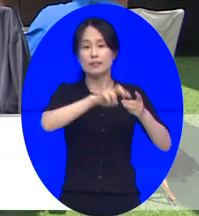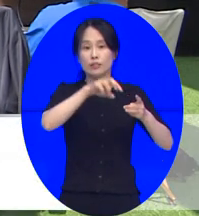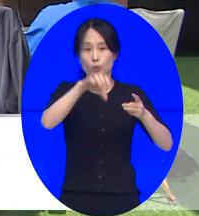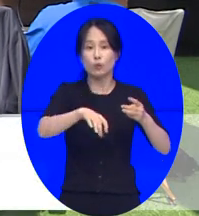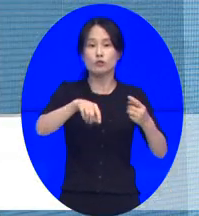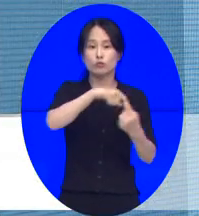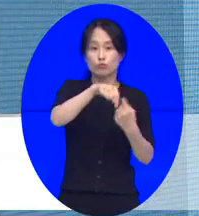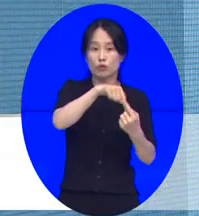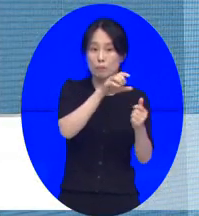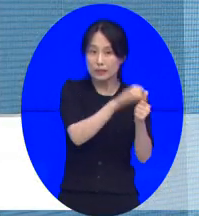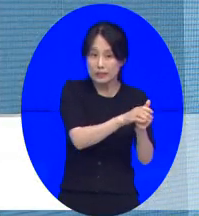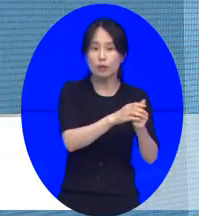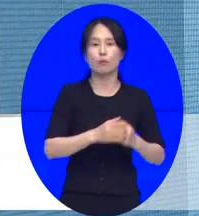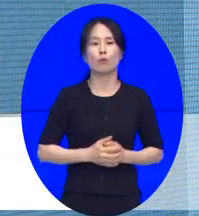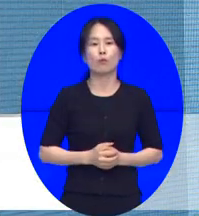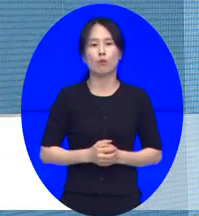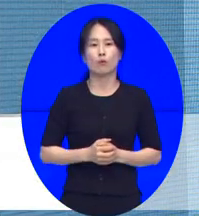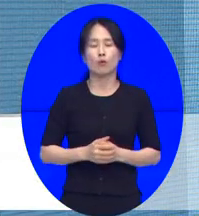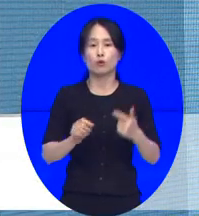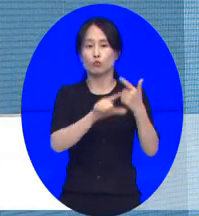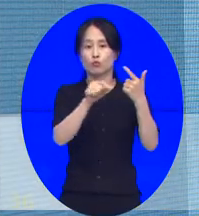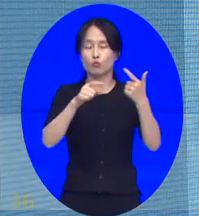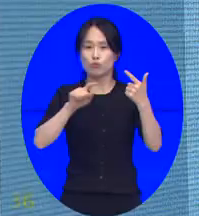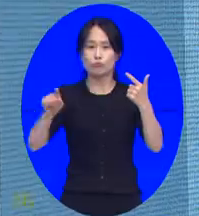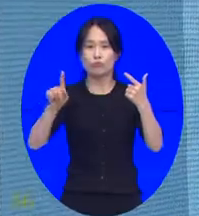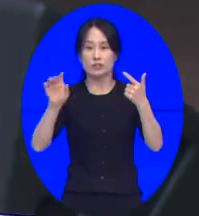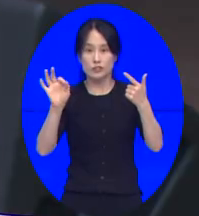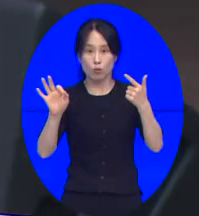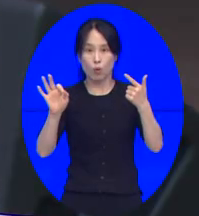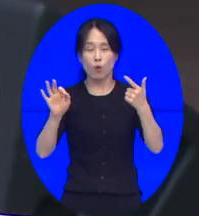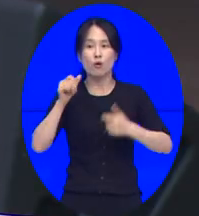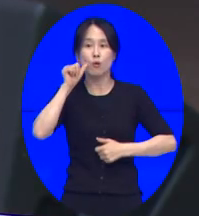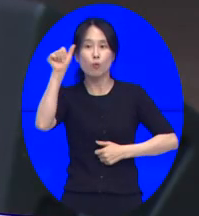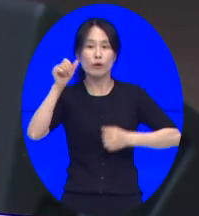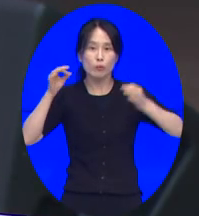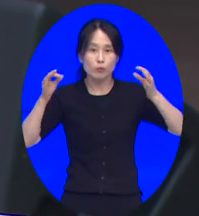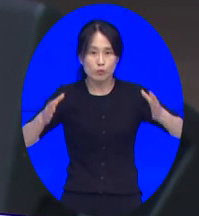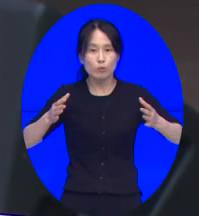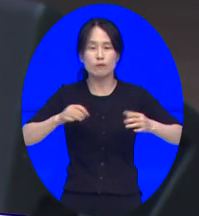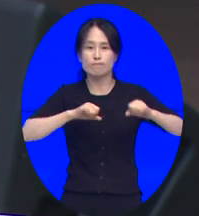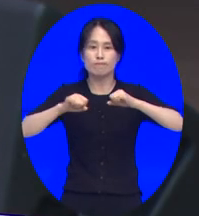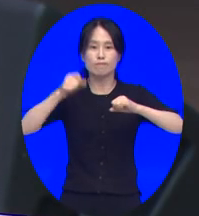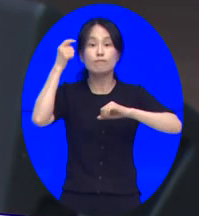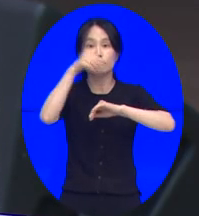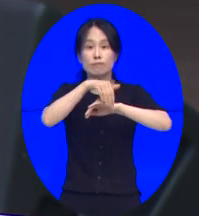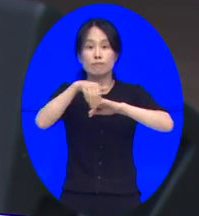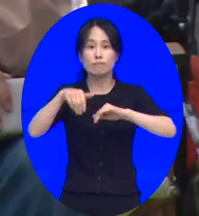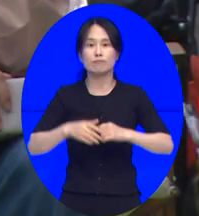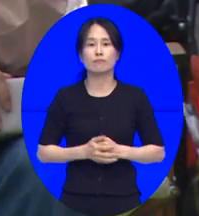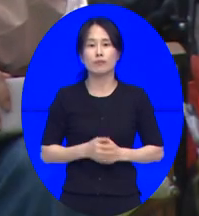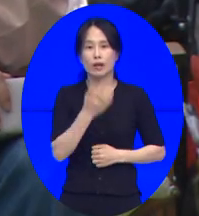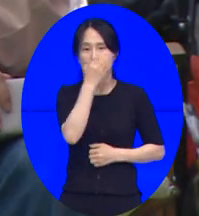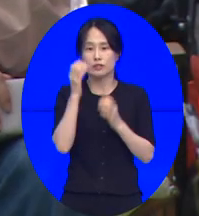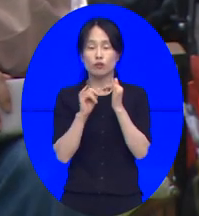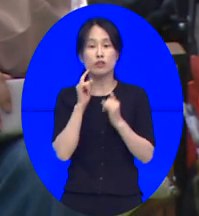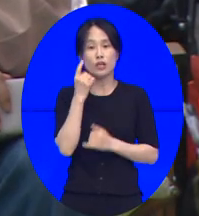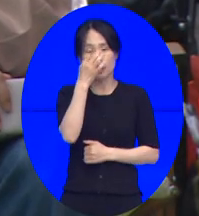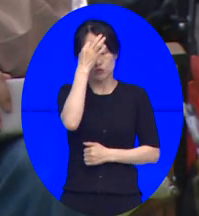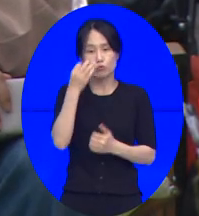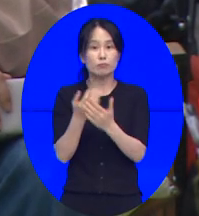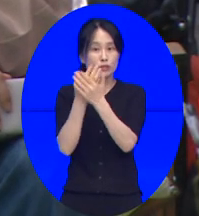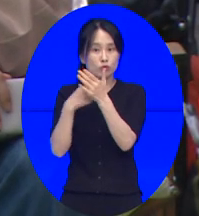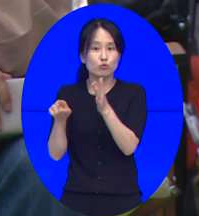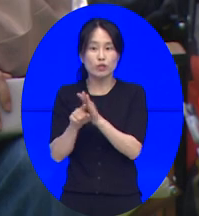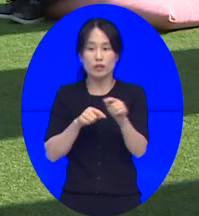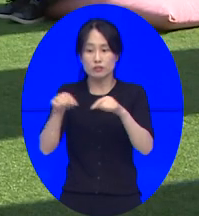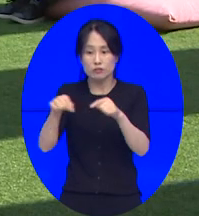맡아 운영하고 1기 기획단은 6월부터 10월까지 약 5개월간 활동할 예정. 청년 예술